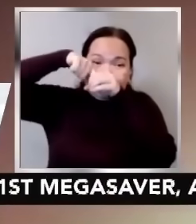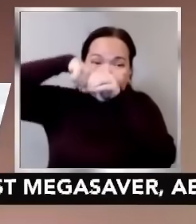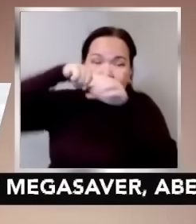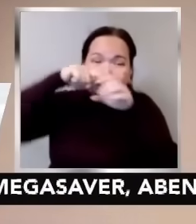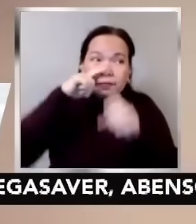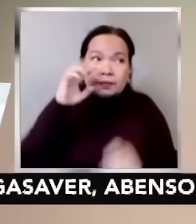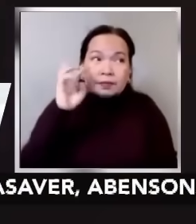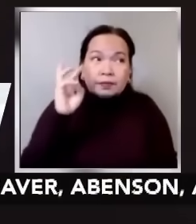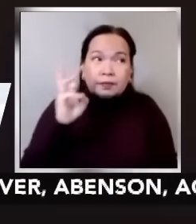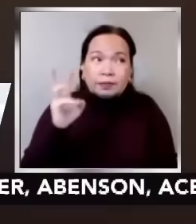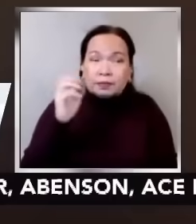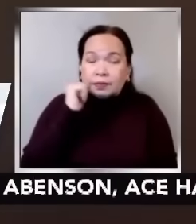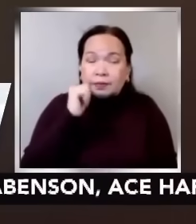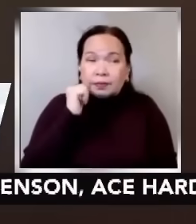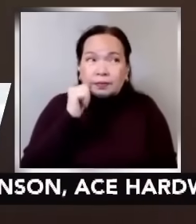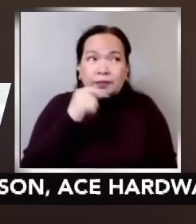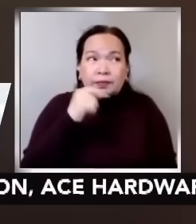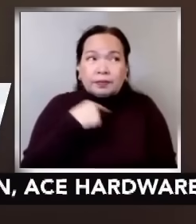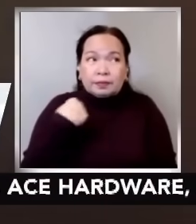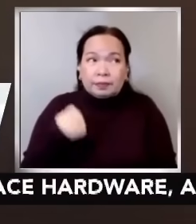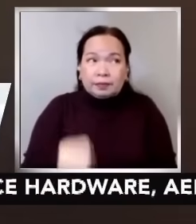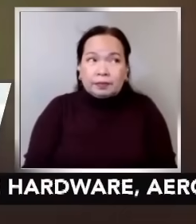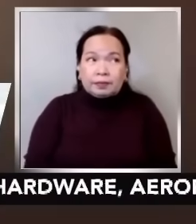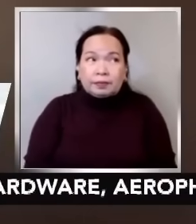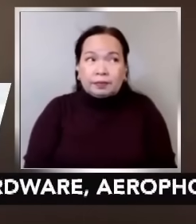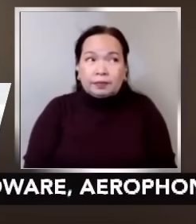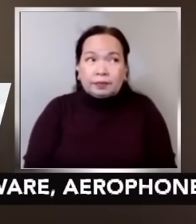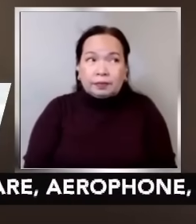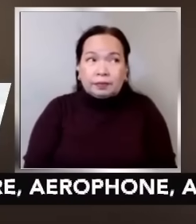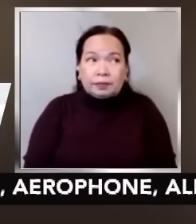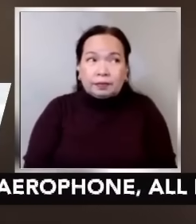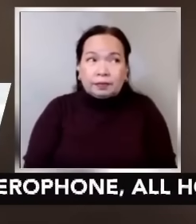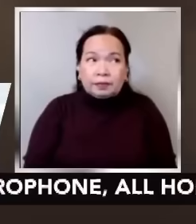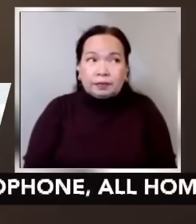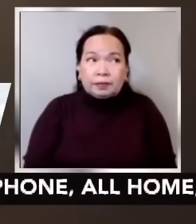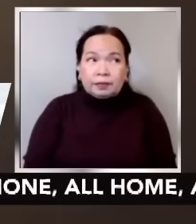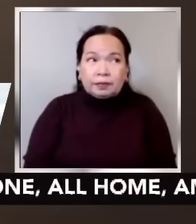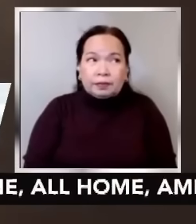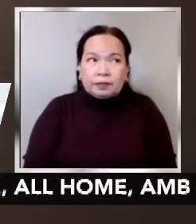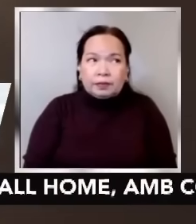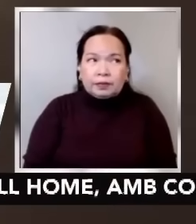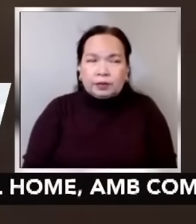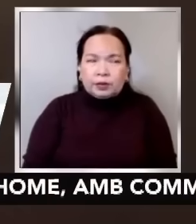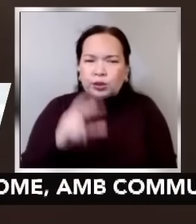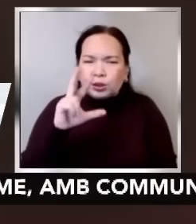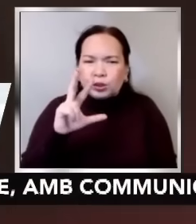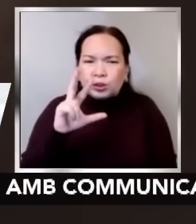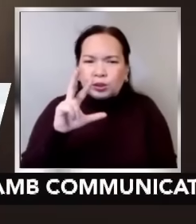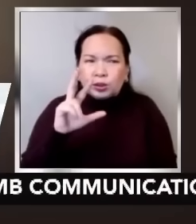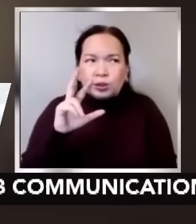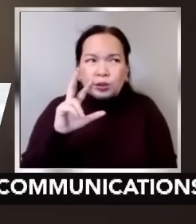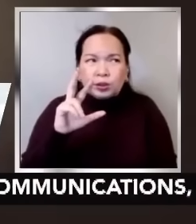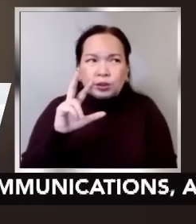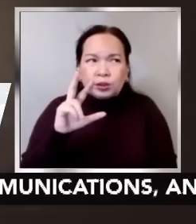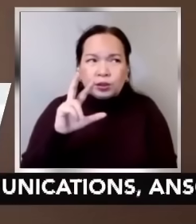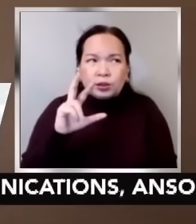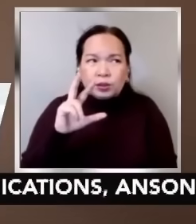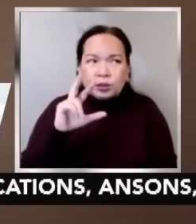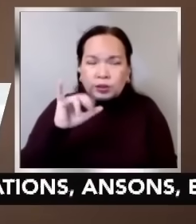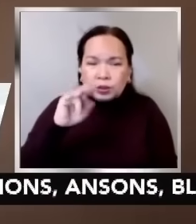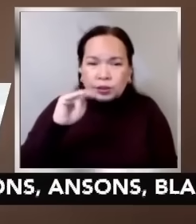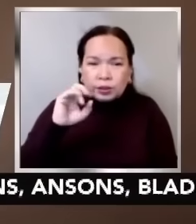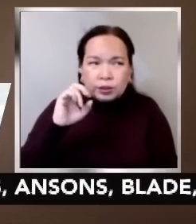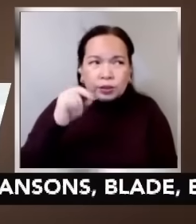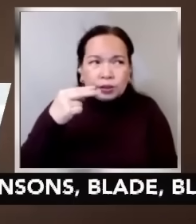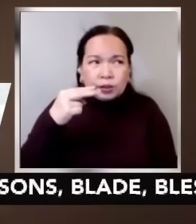babae sa Yunnan Province. 3 pulgadang buhay na linta ang matagumpay na nakuha sa kanyang trakea.